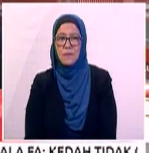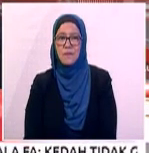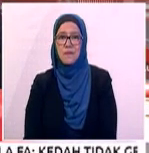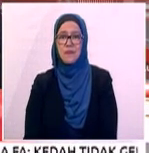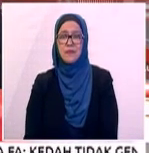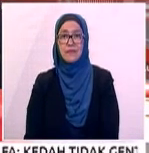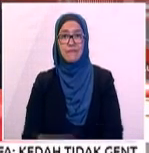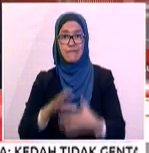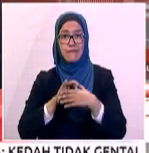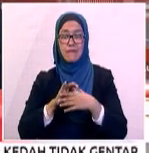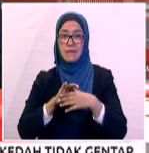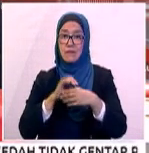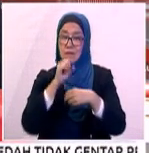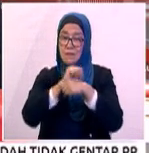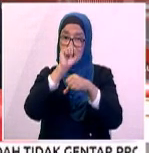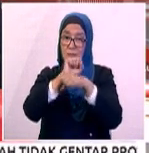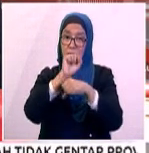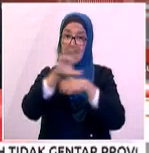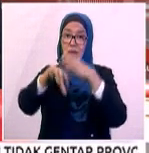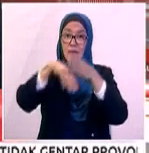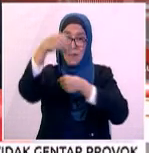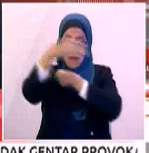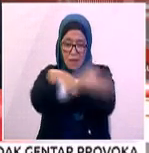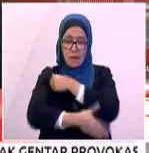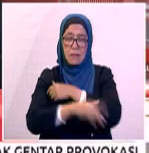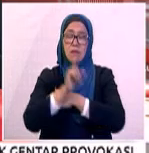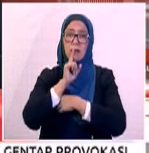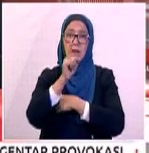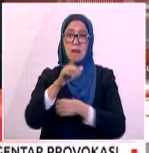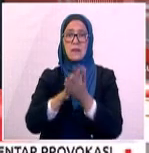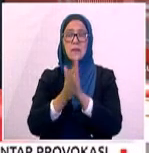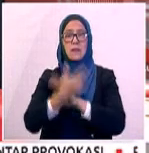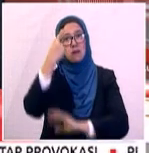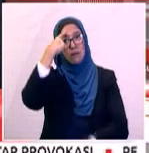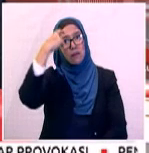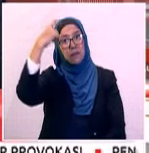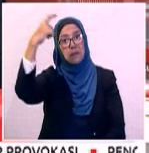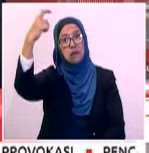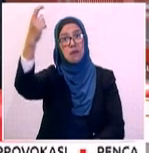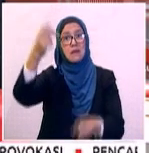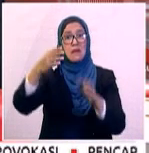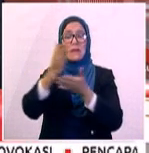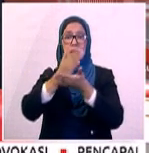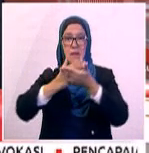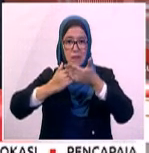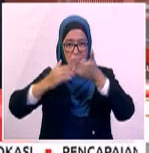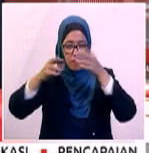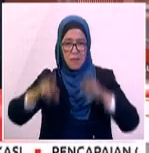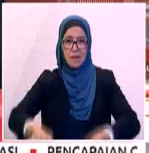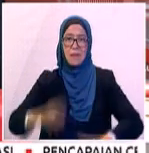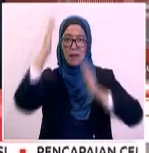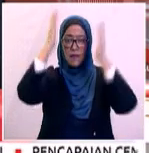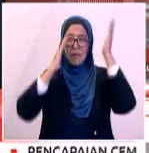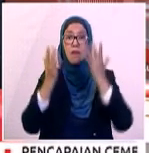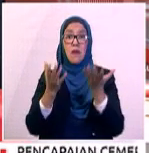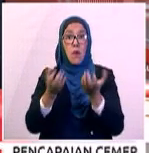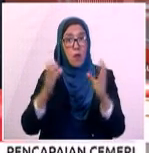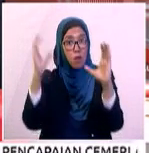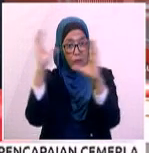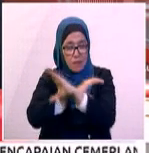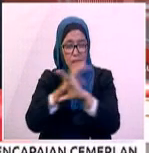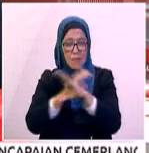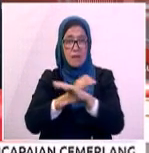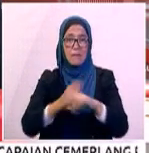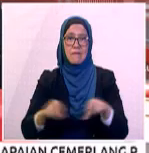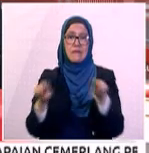Ya, bekerja di luar negara menjadi impian sebahagian rakyat Malaysia yang inginkan cabaran. Ya, tambahan pula, berkhidmat di bumi